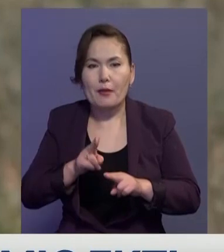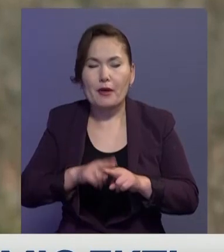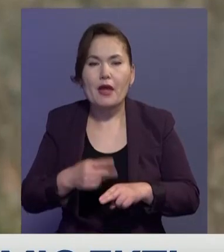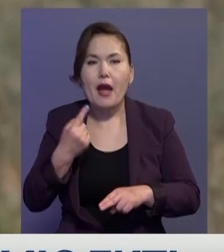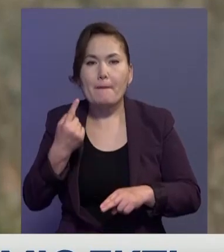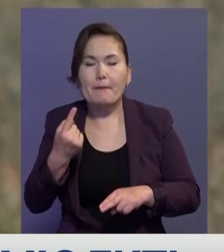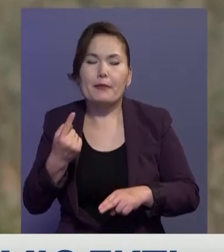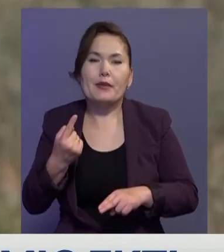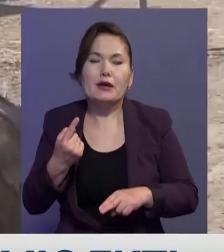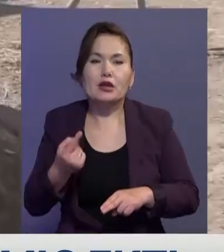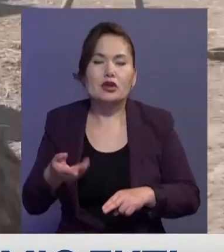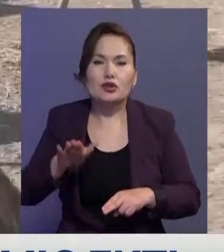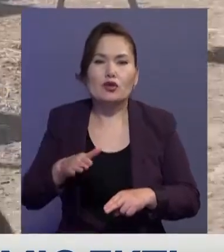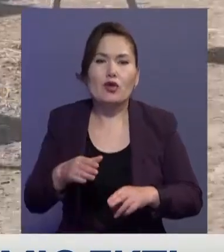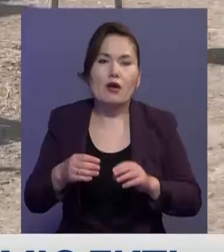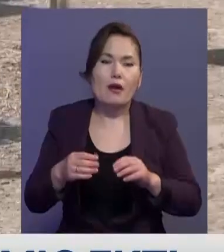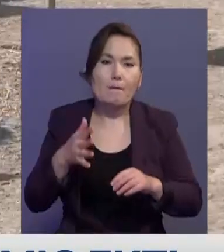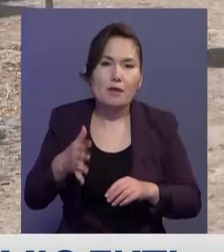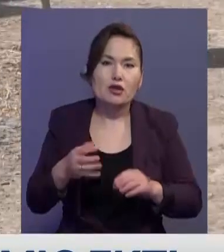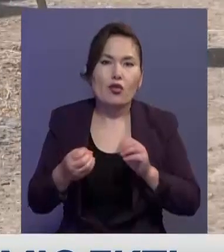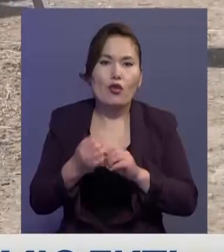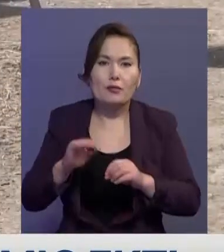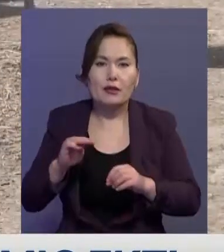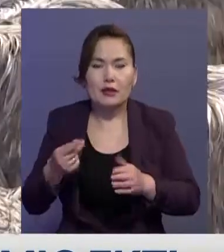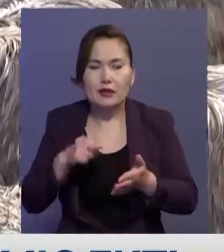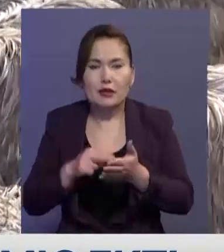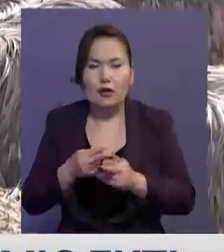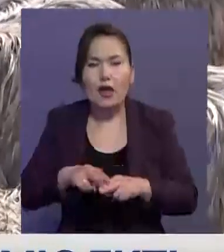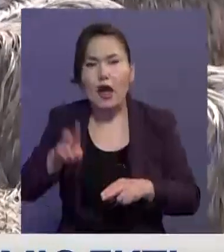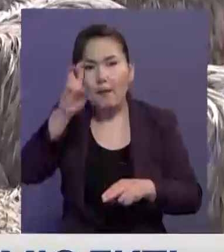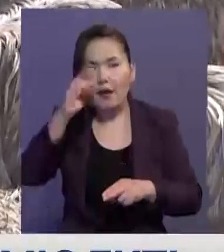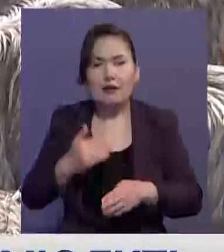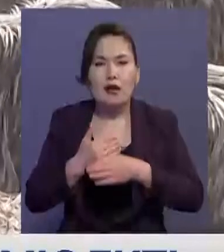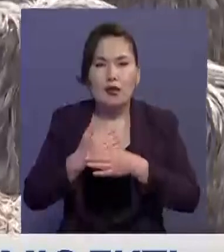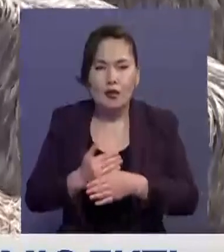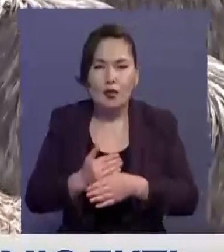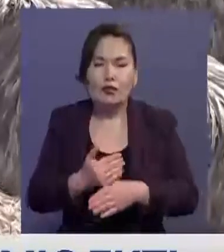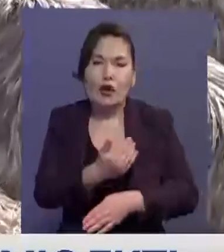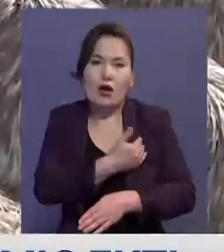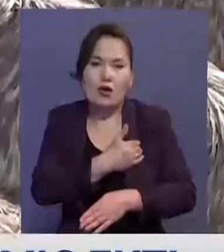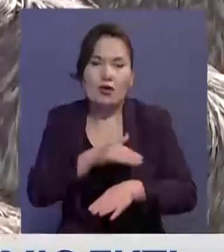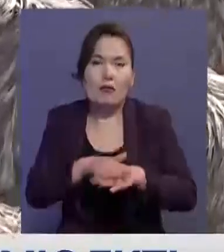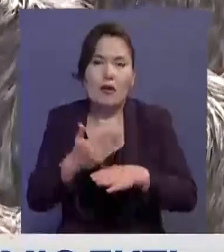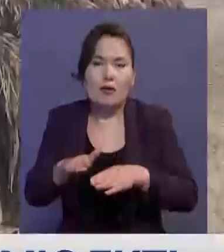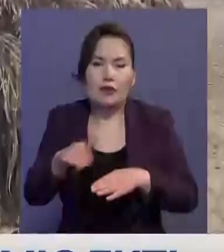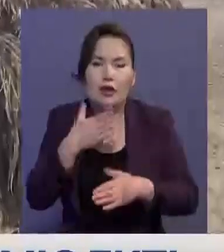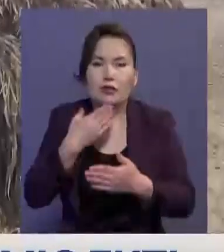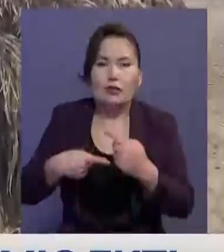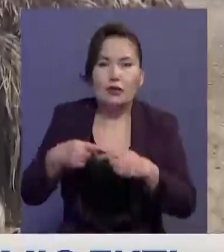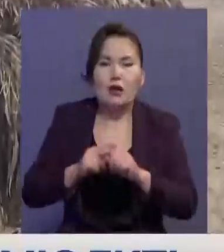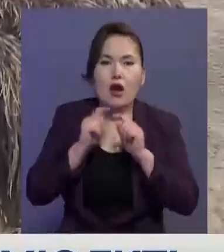данасы 5-10 мың теңге тұратынын айтады. Кәсіпкердің ендігі арманы мемлекеттен қолдау болса, құс тұқымын көбейтіп кәсібін